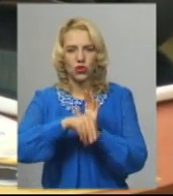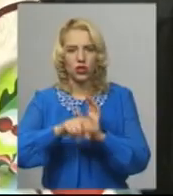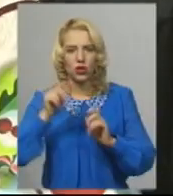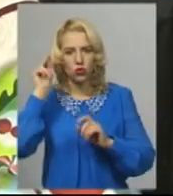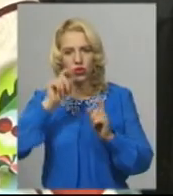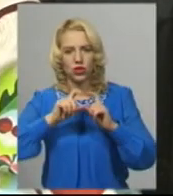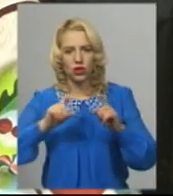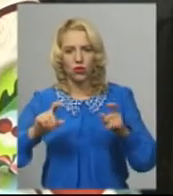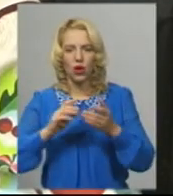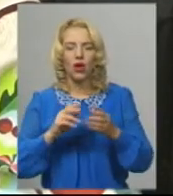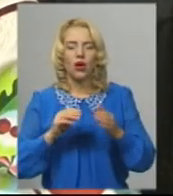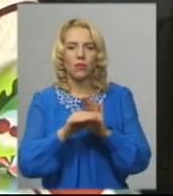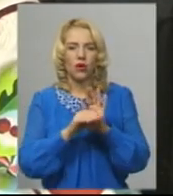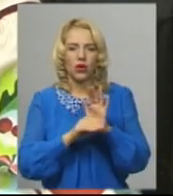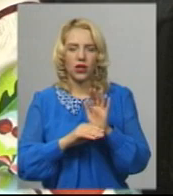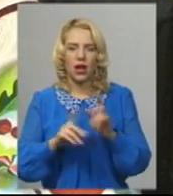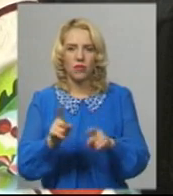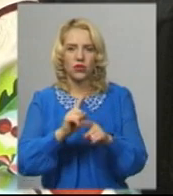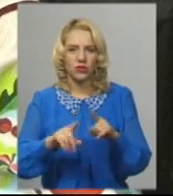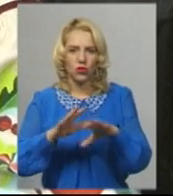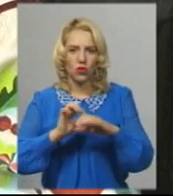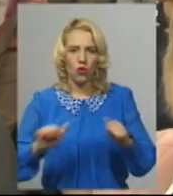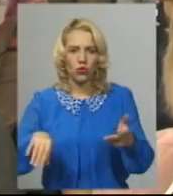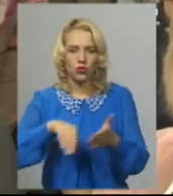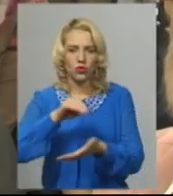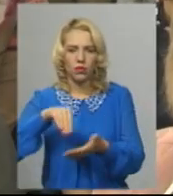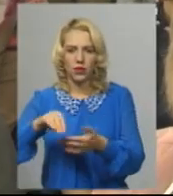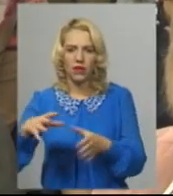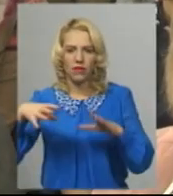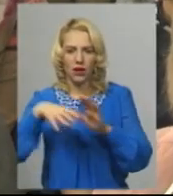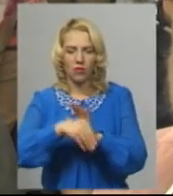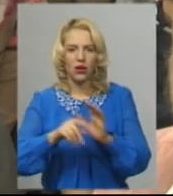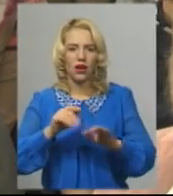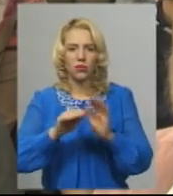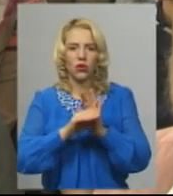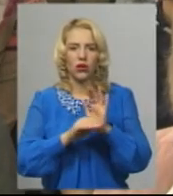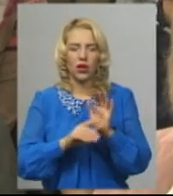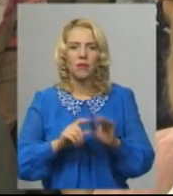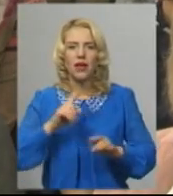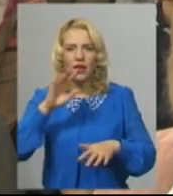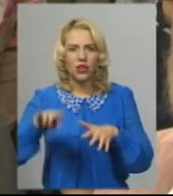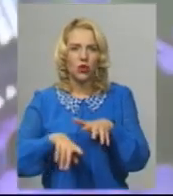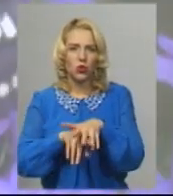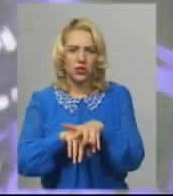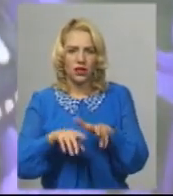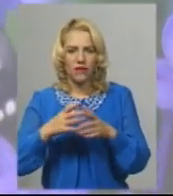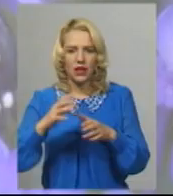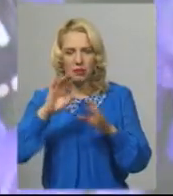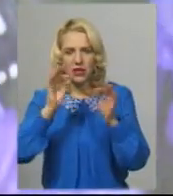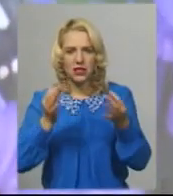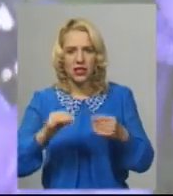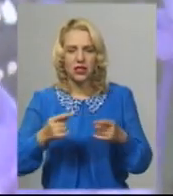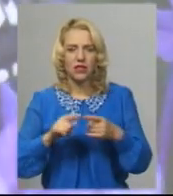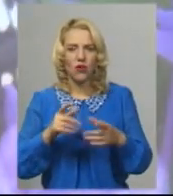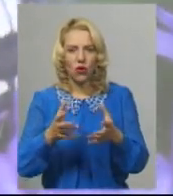а весь наклад розкупили, розповідає авторка повісті Оксана Радушинська. В рамках програми «Інклюзивне мистецтво» книга отримала друге життя, зазвучала голосами